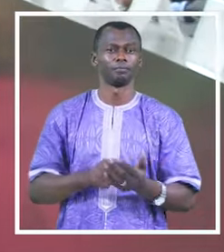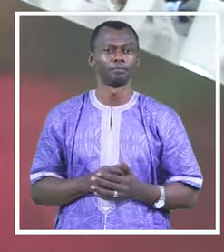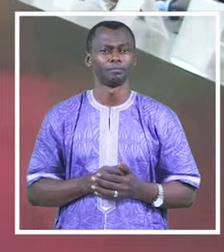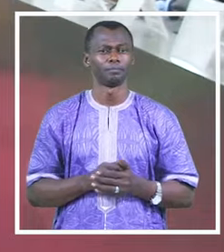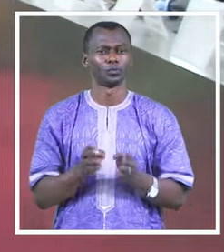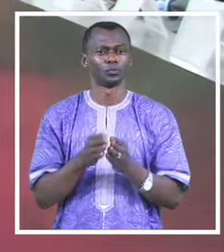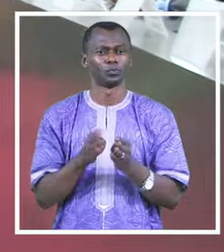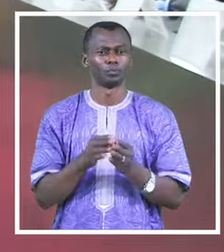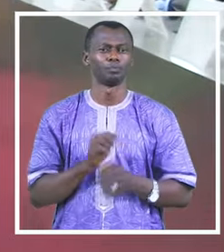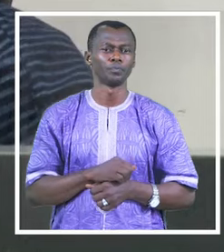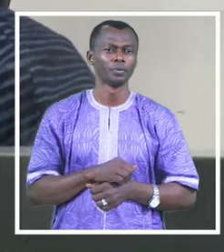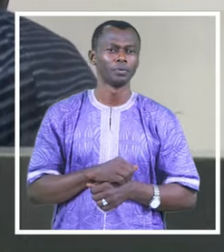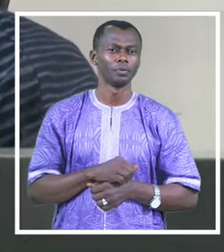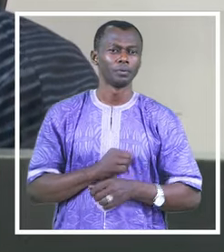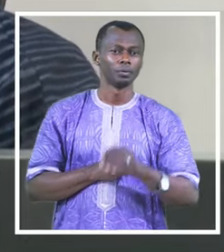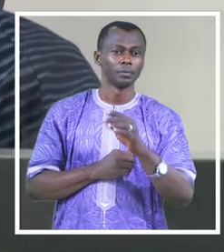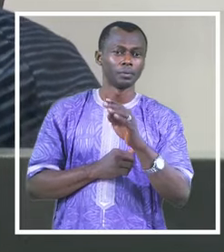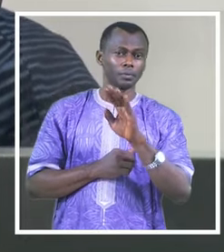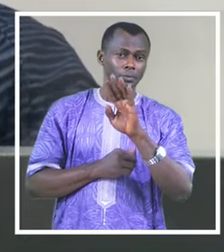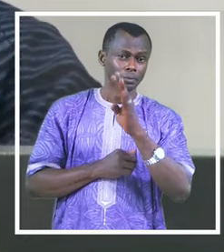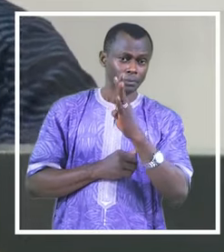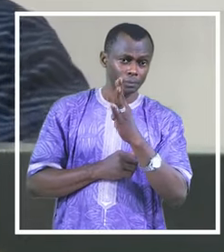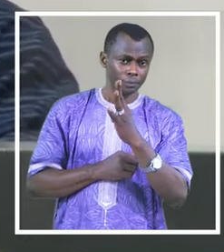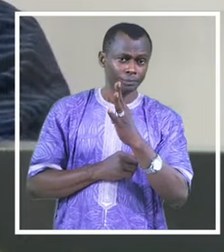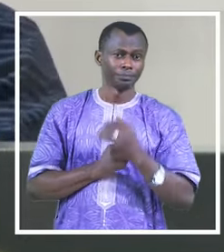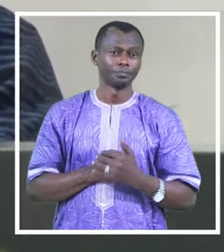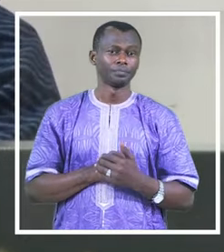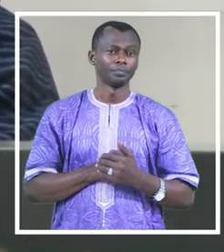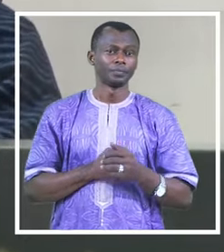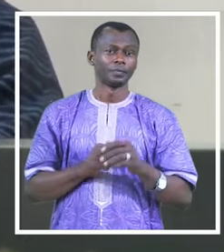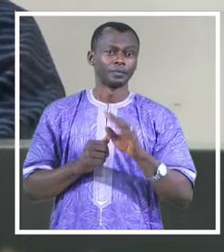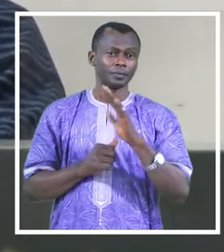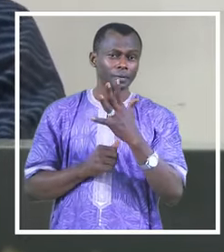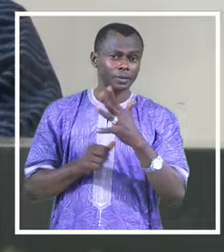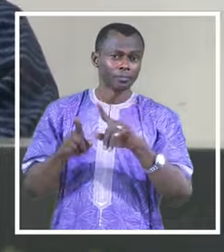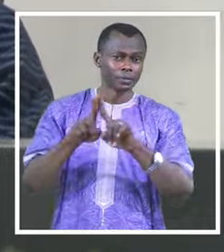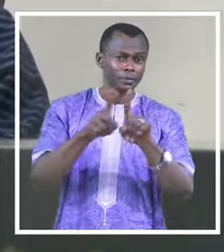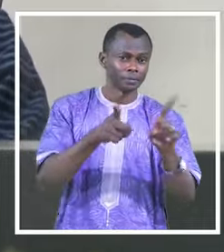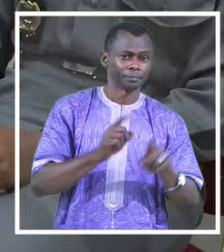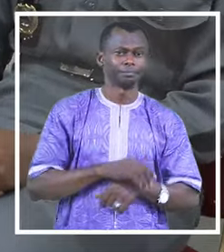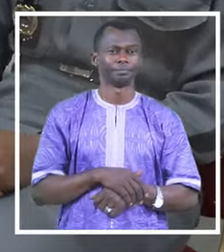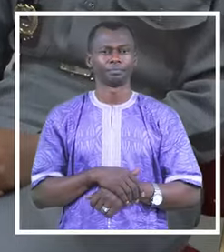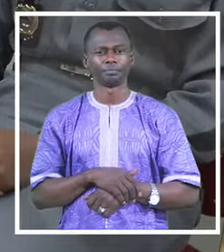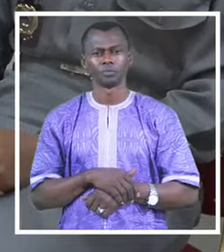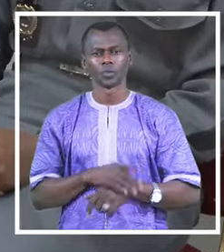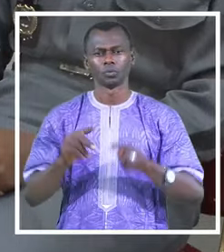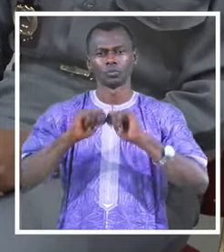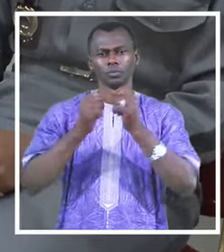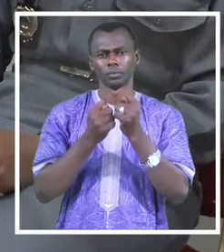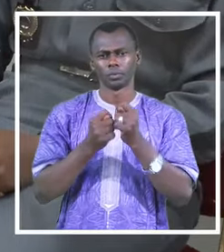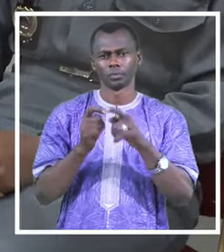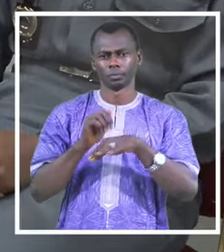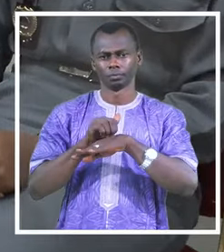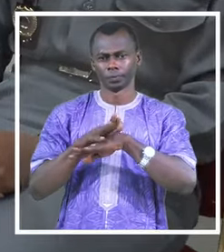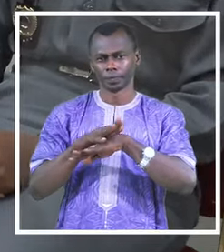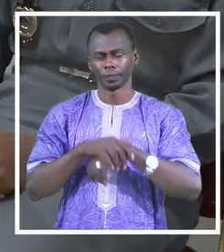le colonel Mamadi Doumbouya, a commencé son message en soulignant la présence exceptionnelle au Conseil des ministres de nos enfants